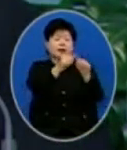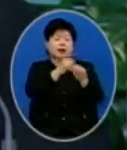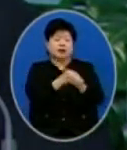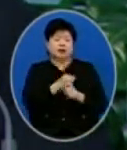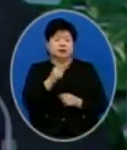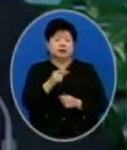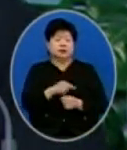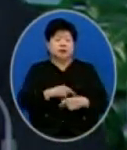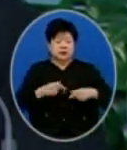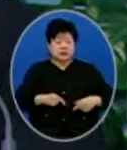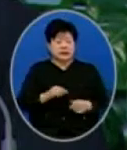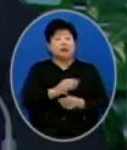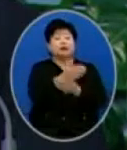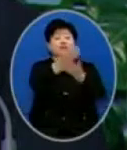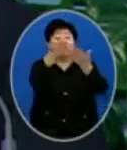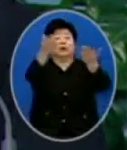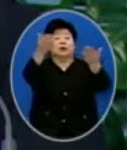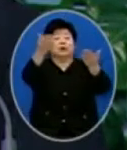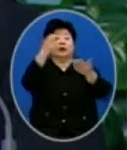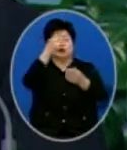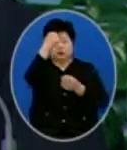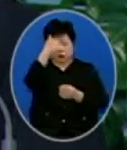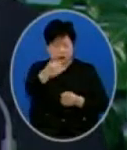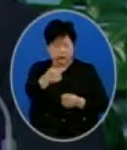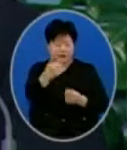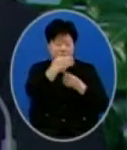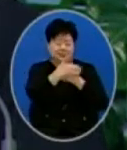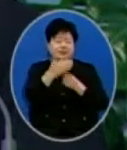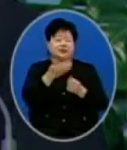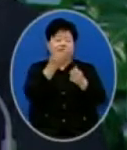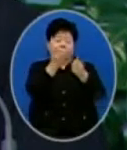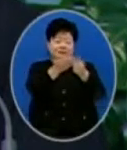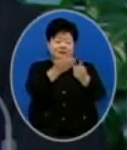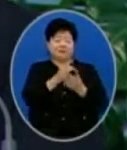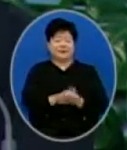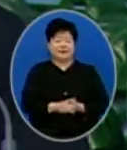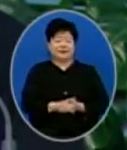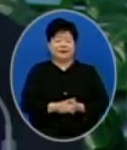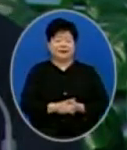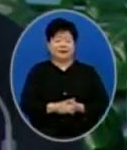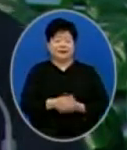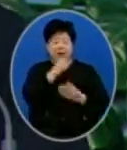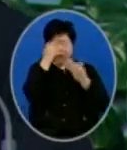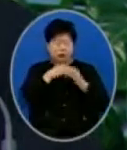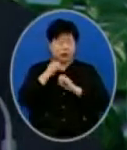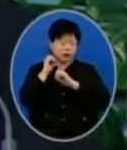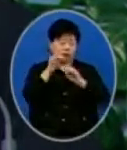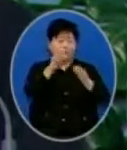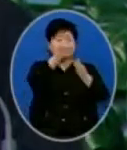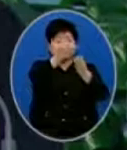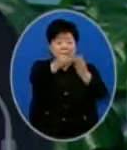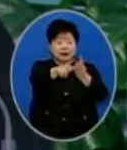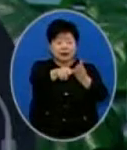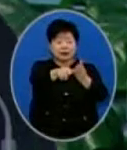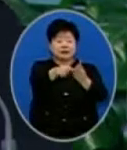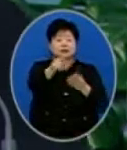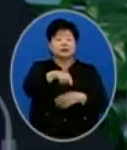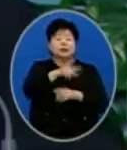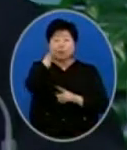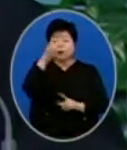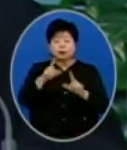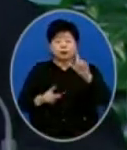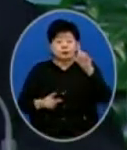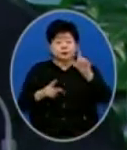하시고 그에게 인자를 더하사 간수장에게 은혜를 받게 하시매 감옥에 던져졌는데 그의